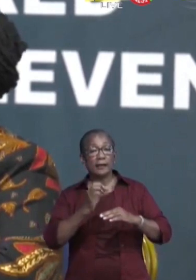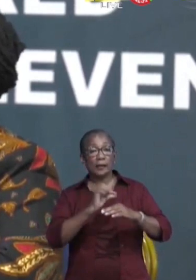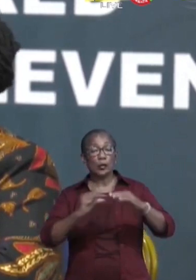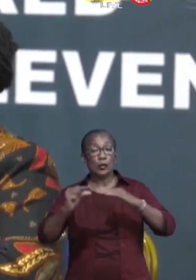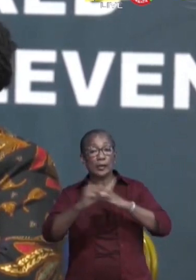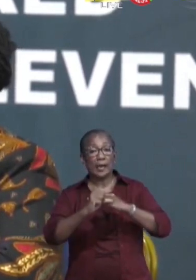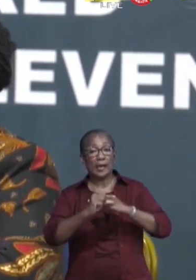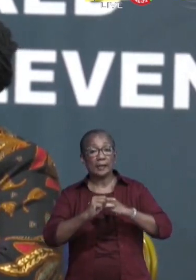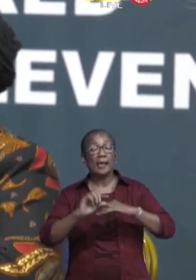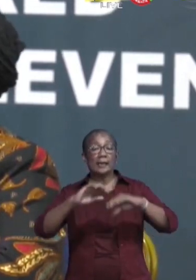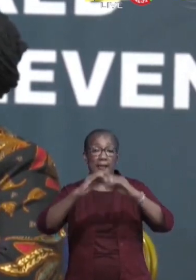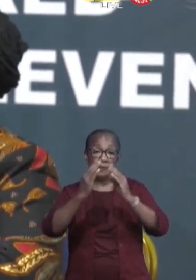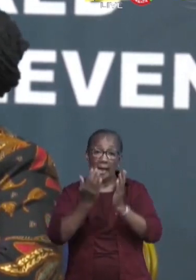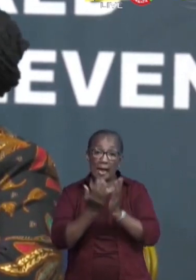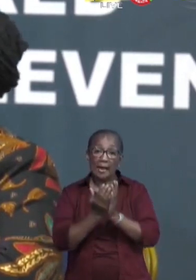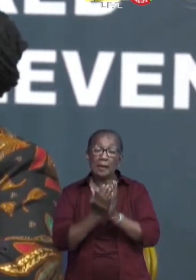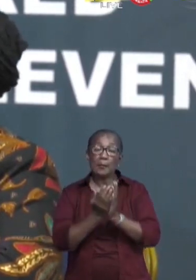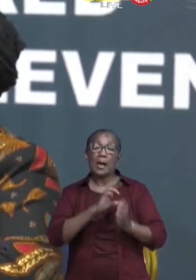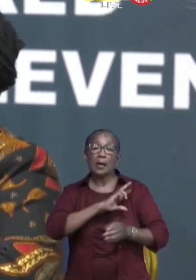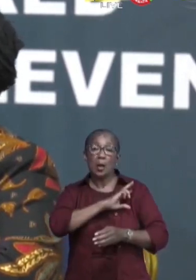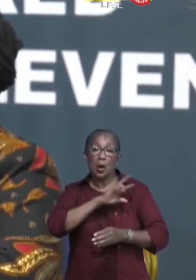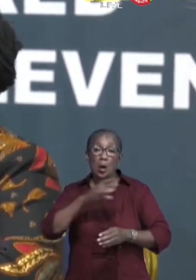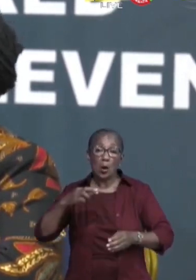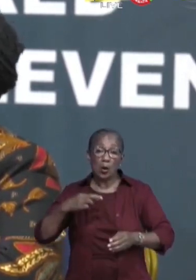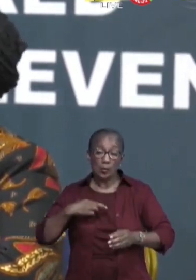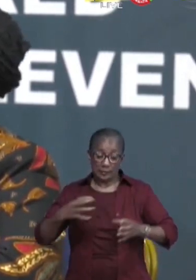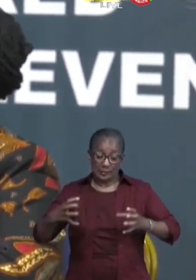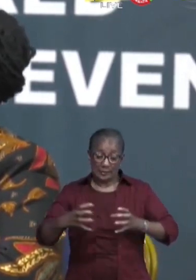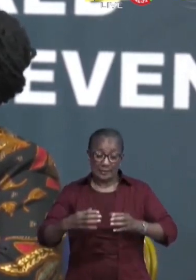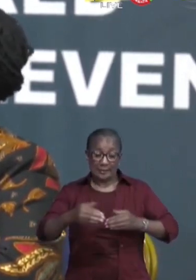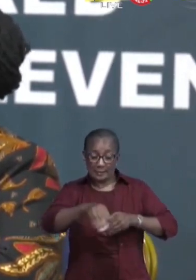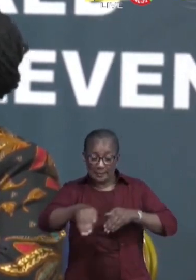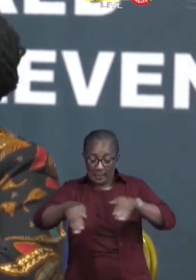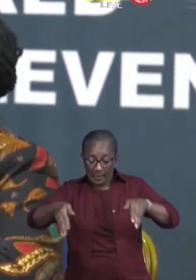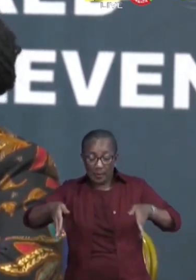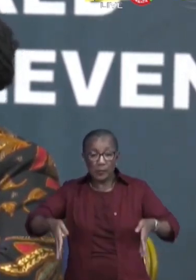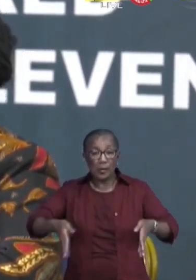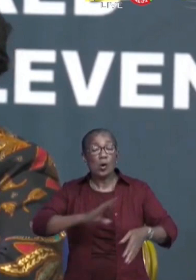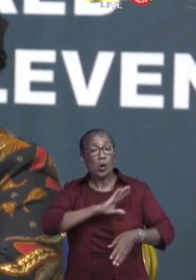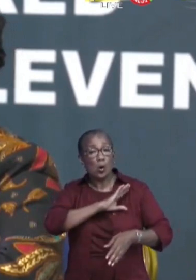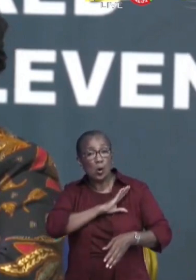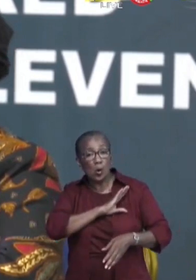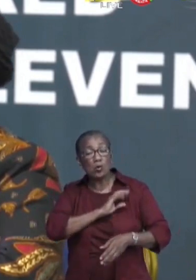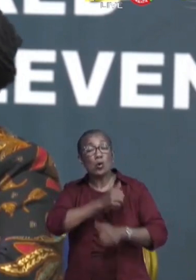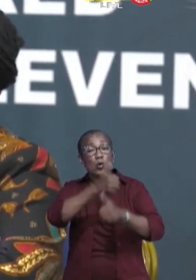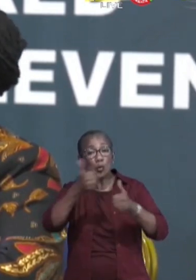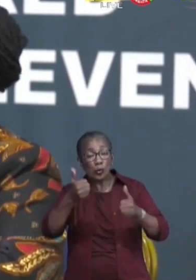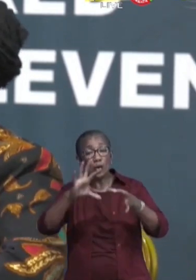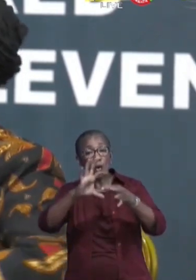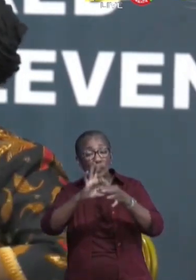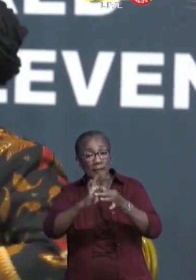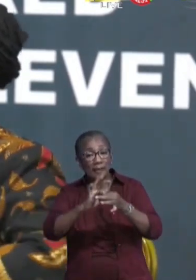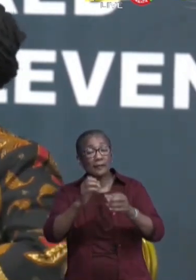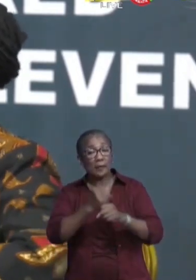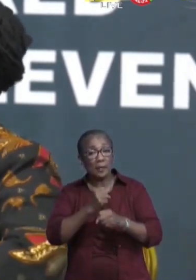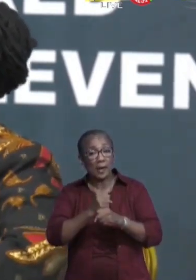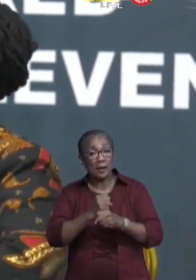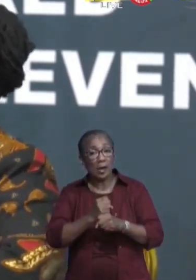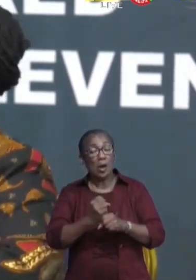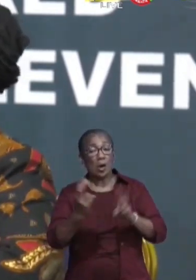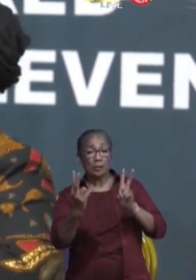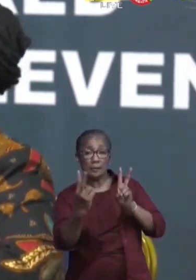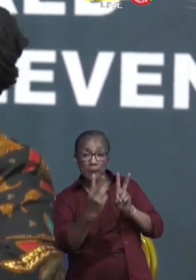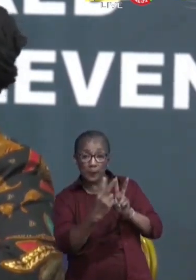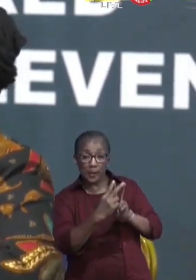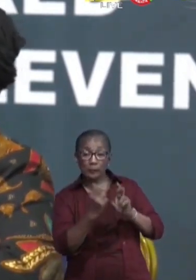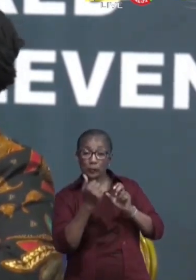Guyana, die allemaal ons zo flankeren. Met hun gaan wij ook heel goede contacten, onze partnerschappen